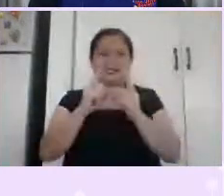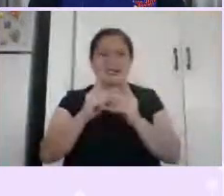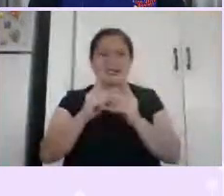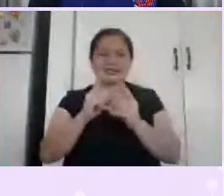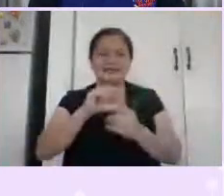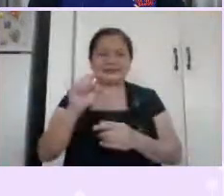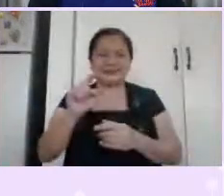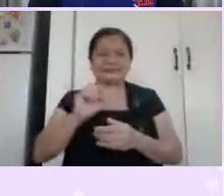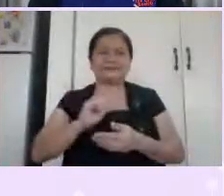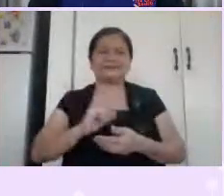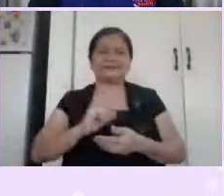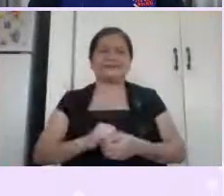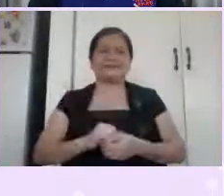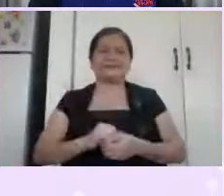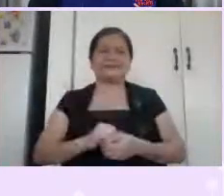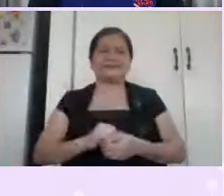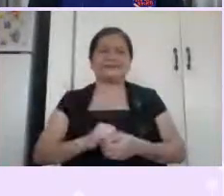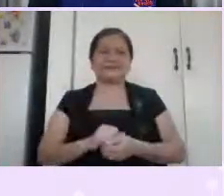Marker ready?